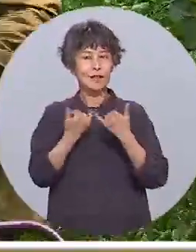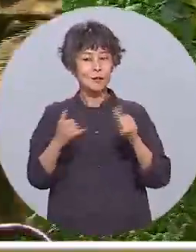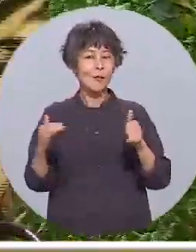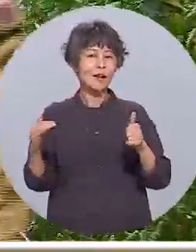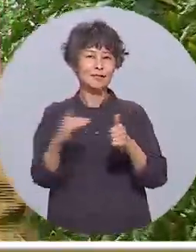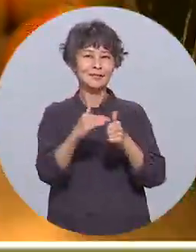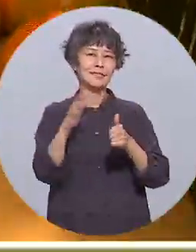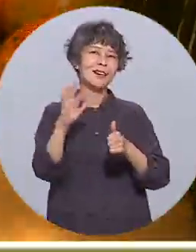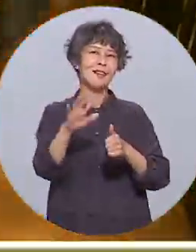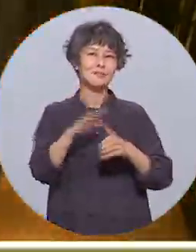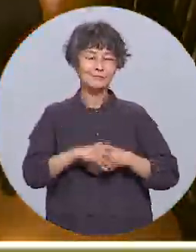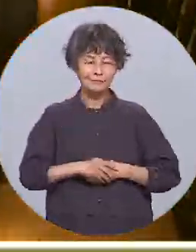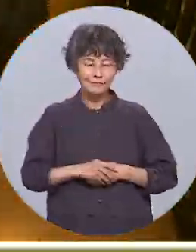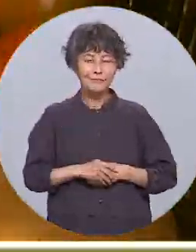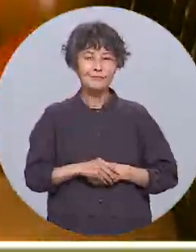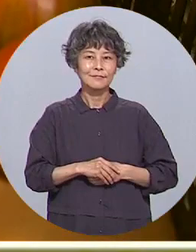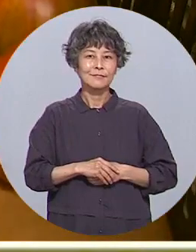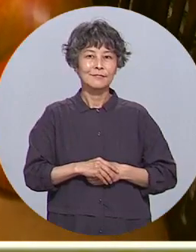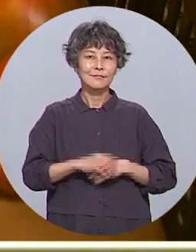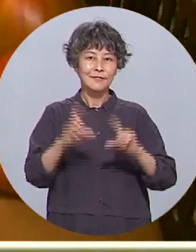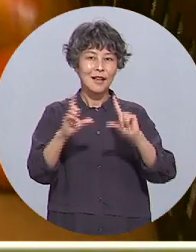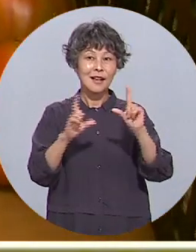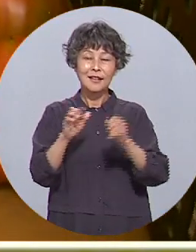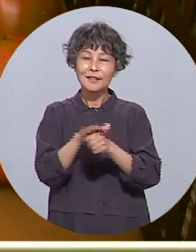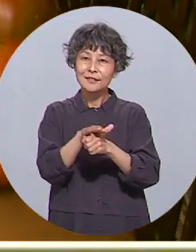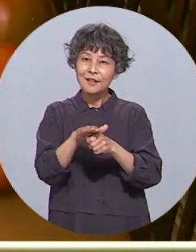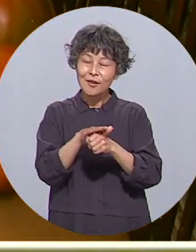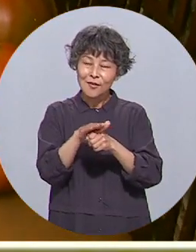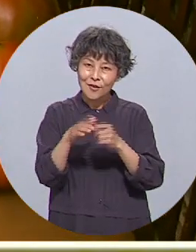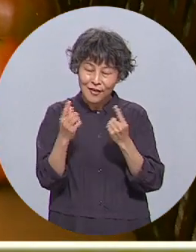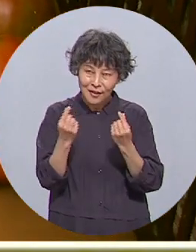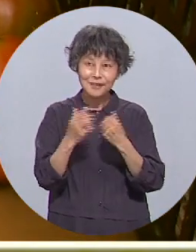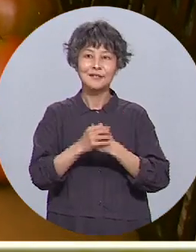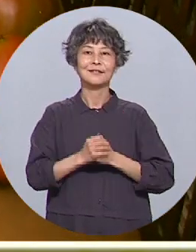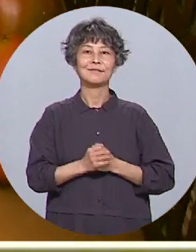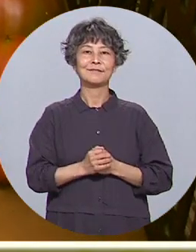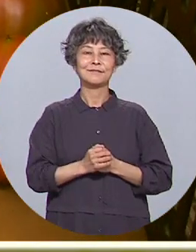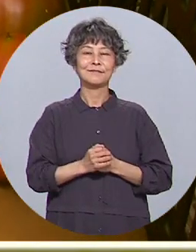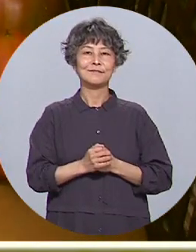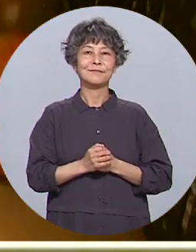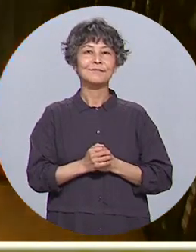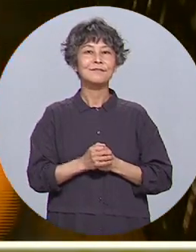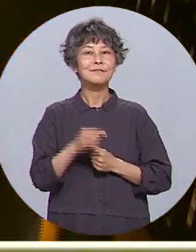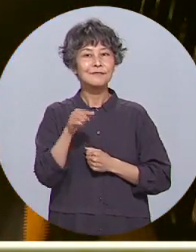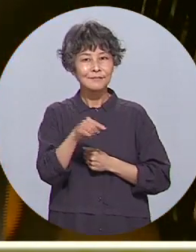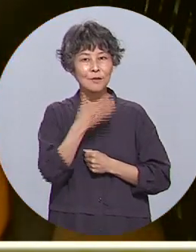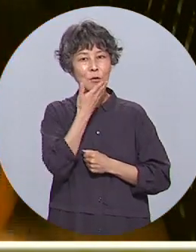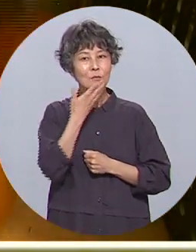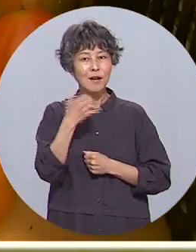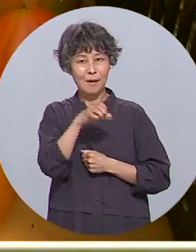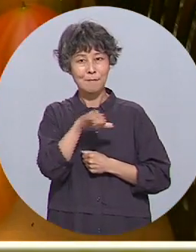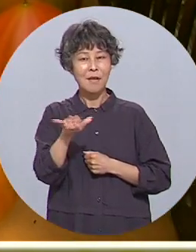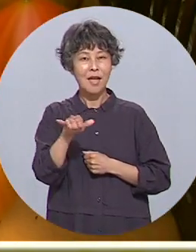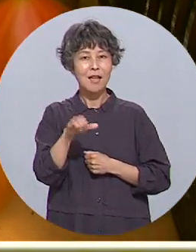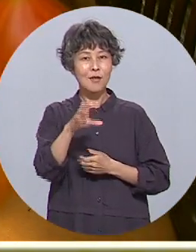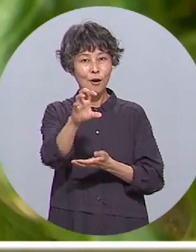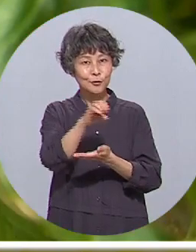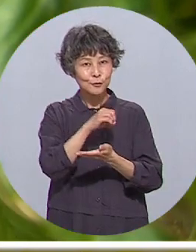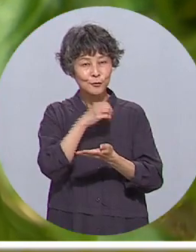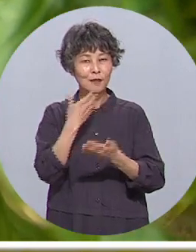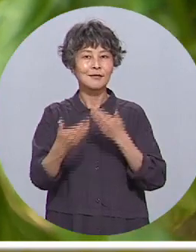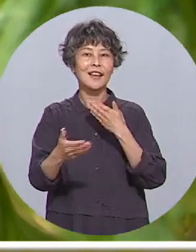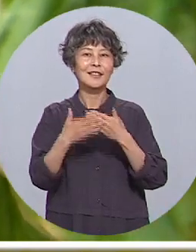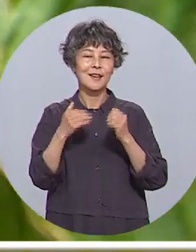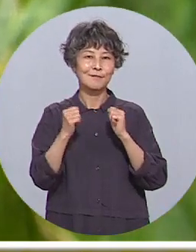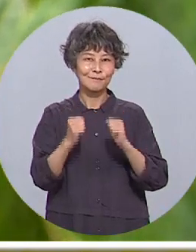して人気があります。 うん、形もかわいいですね。うん、 そんな馬かんべいの収穫を早速体